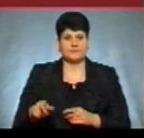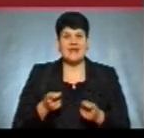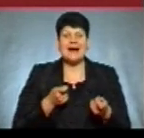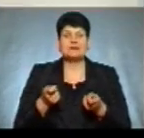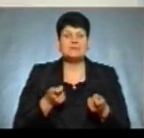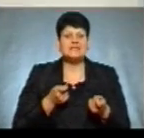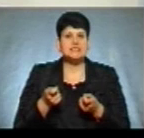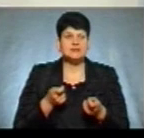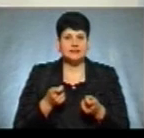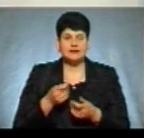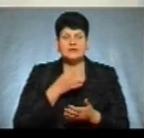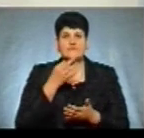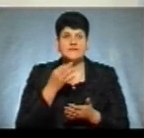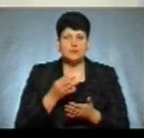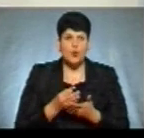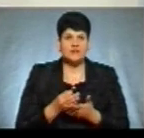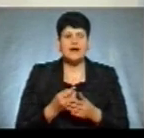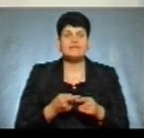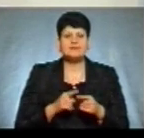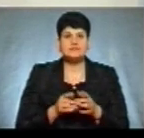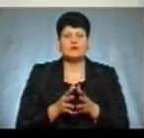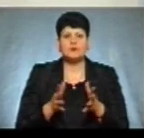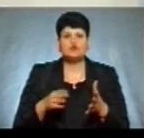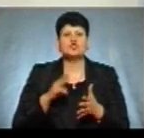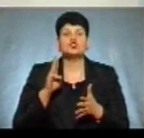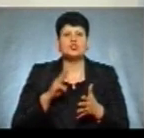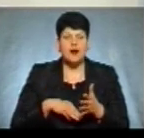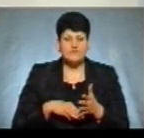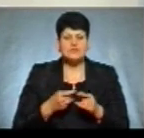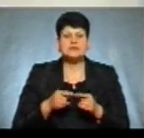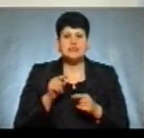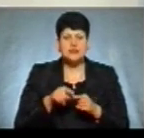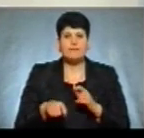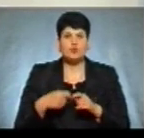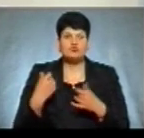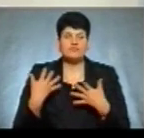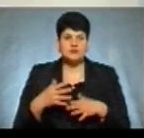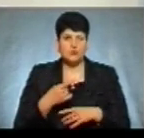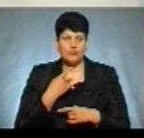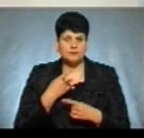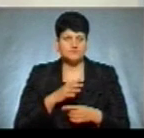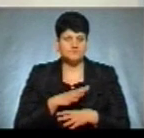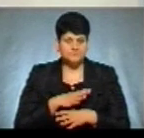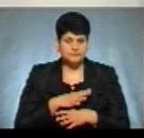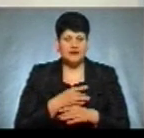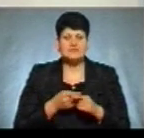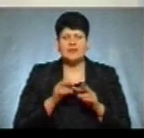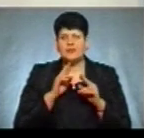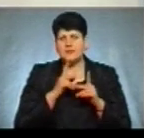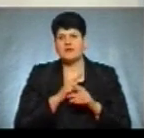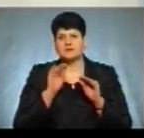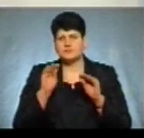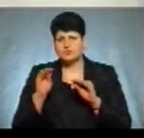Адміністративна відповідальність – це в основному штрафи. Це за ті порушення, про які я говорив. Це неправильне розміщення